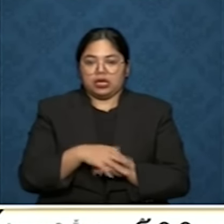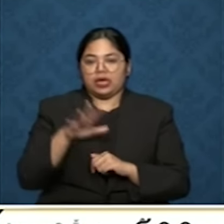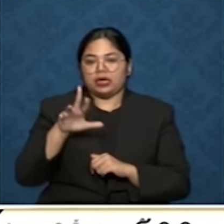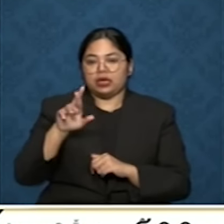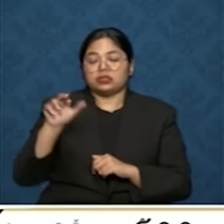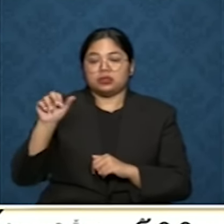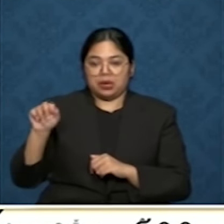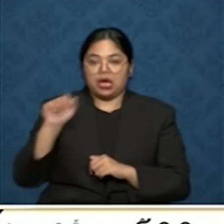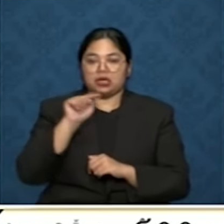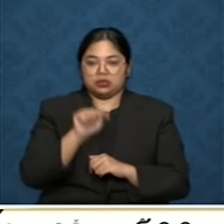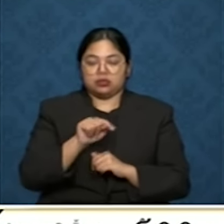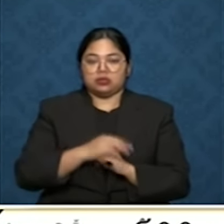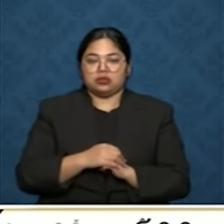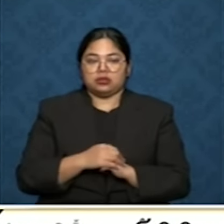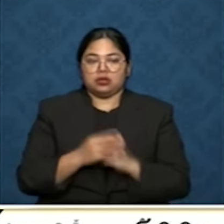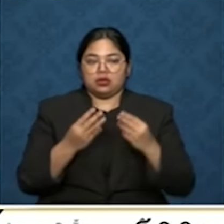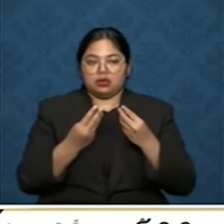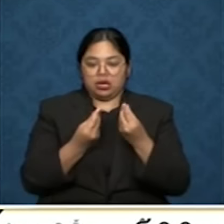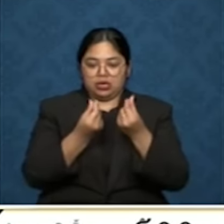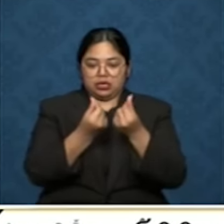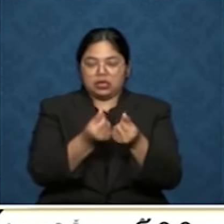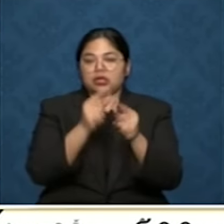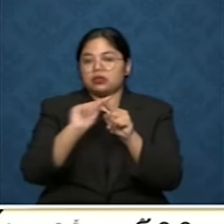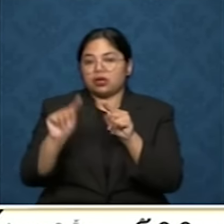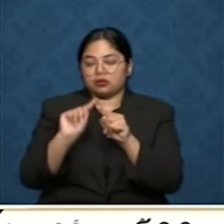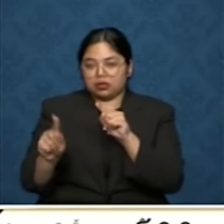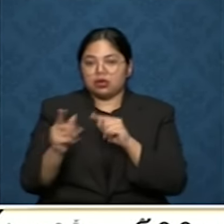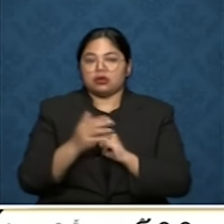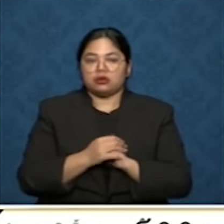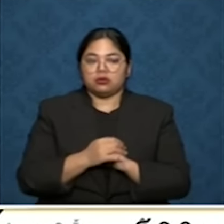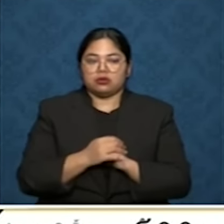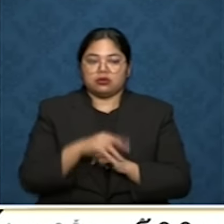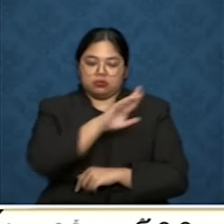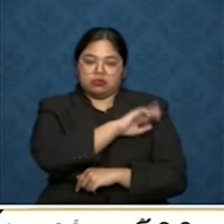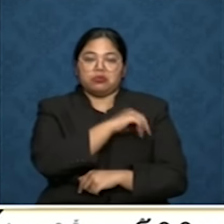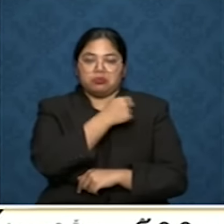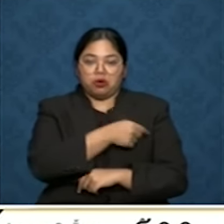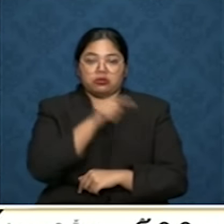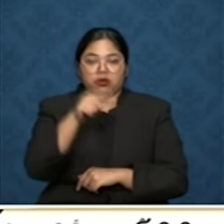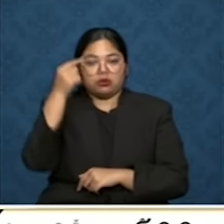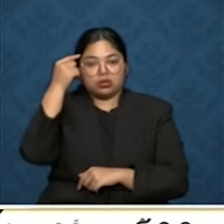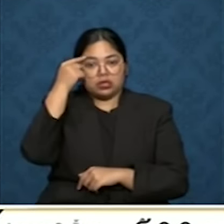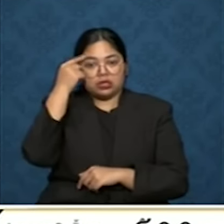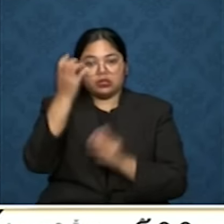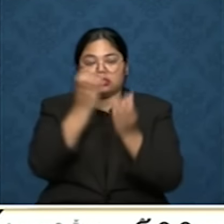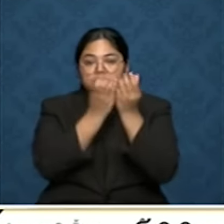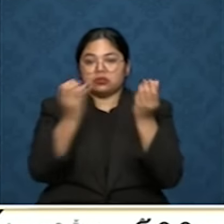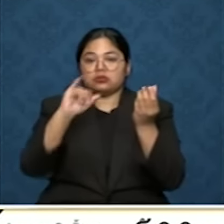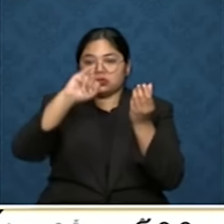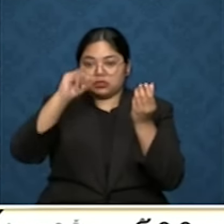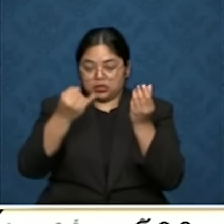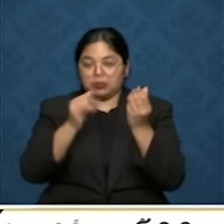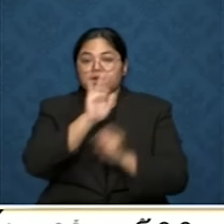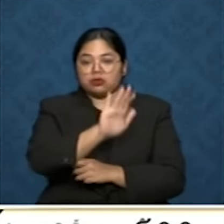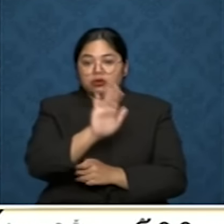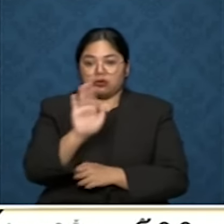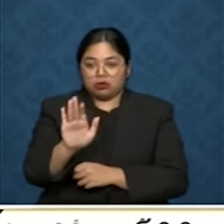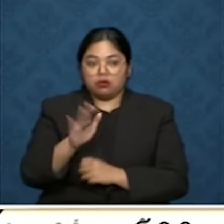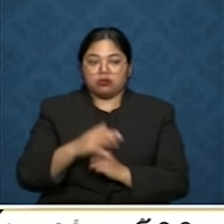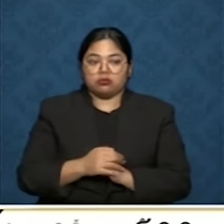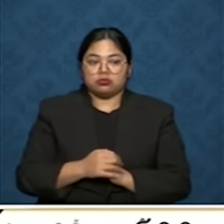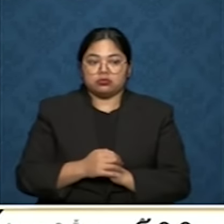ก็ลงในรายละเอียดดิฉันคิดว่าคุณหมอเองเนี่ยต้องนึกถึงจรรยาบรรณต้องนึกถึงว่าเป็นเ้น